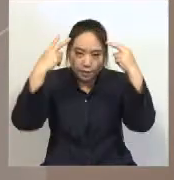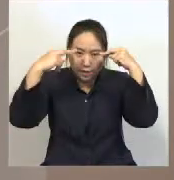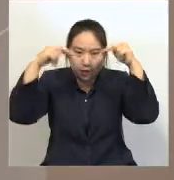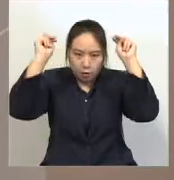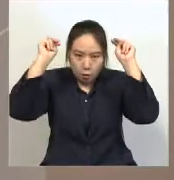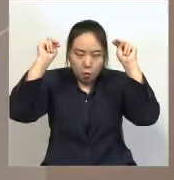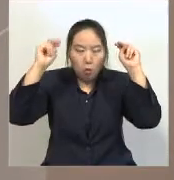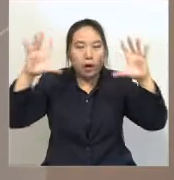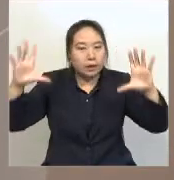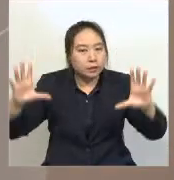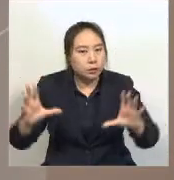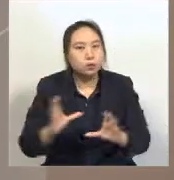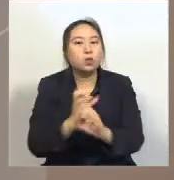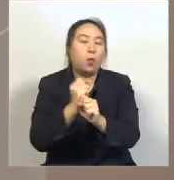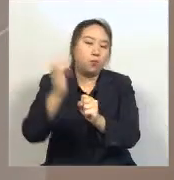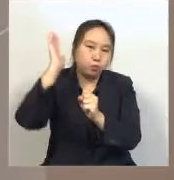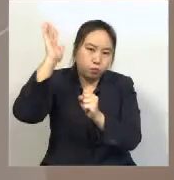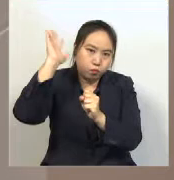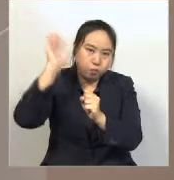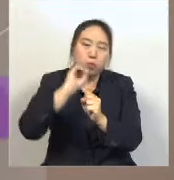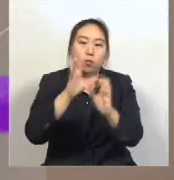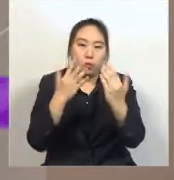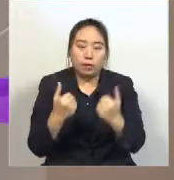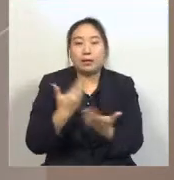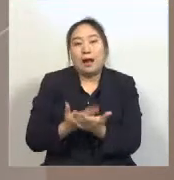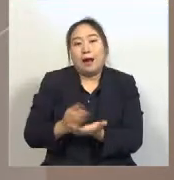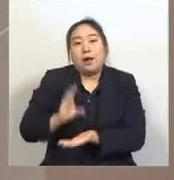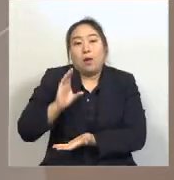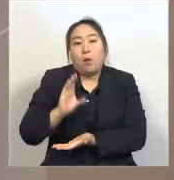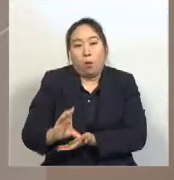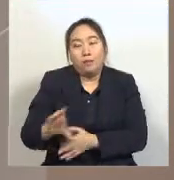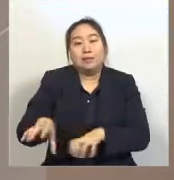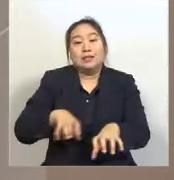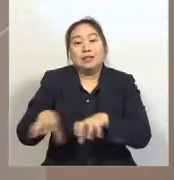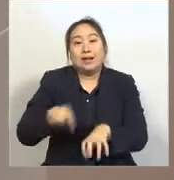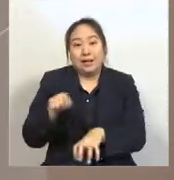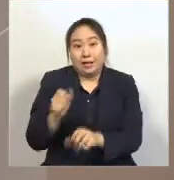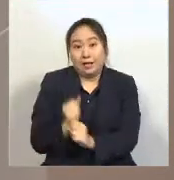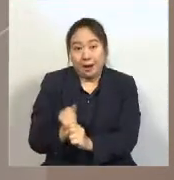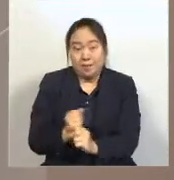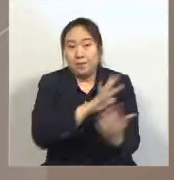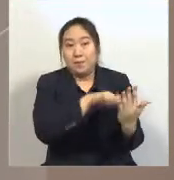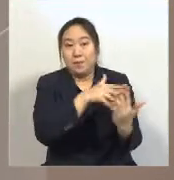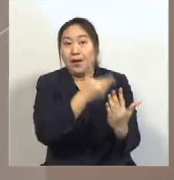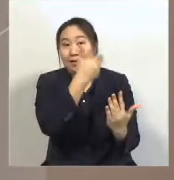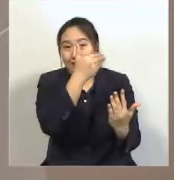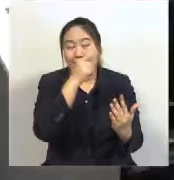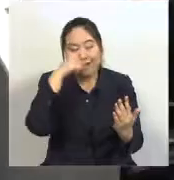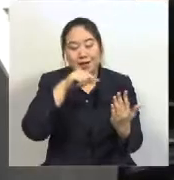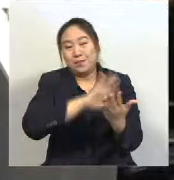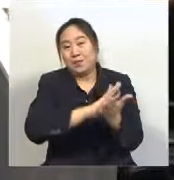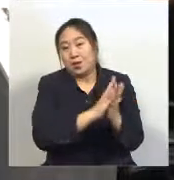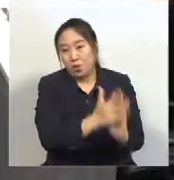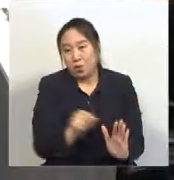ได้อภิปรายสรุปโดยยืนยันว่าการจัดงบประมาณที่ทำขึ้นสอดคล้องกับยุทธศาสตร์ชาติการปฏิรูปประเท